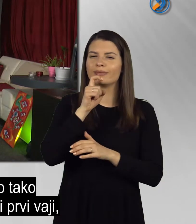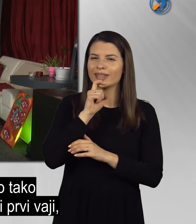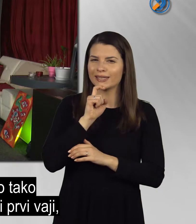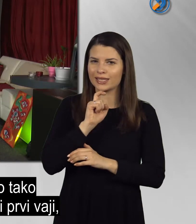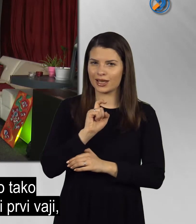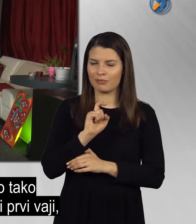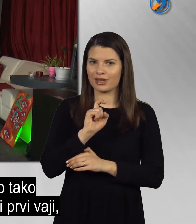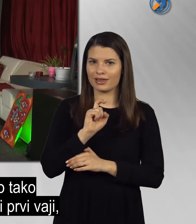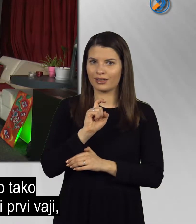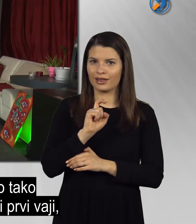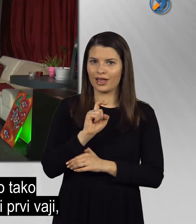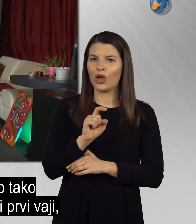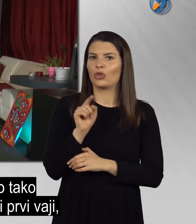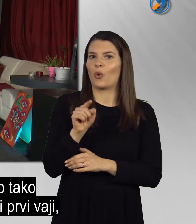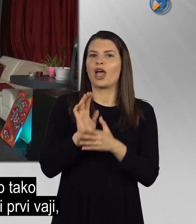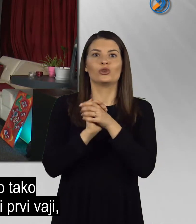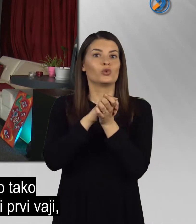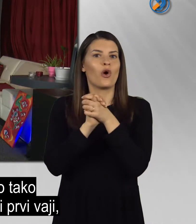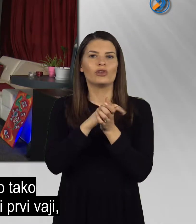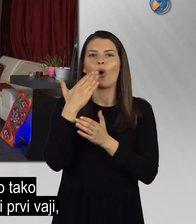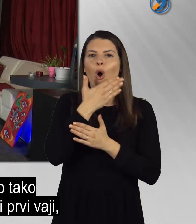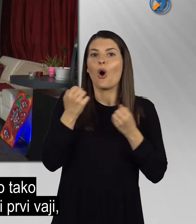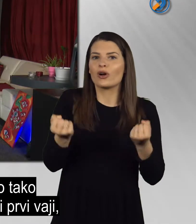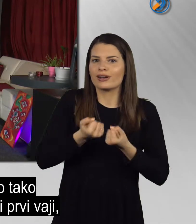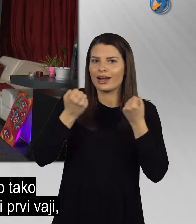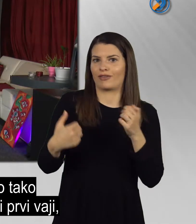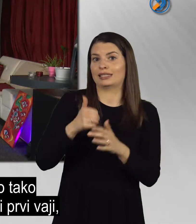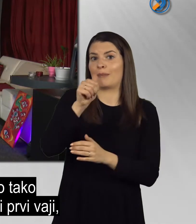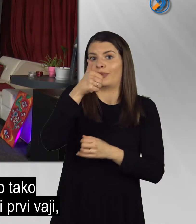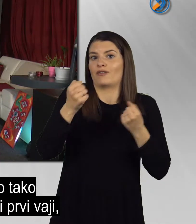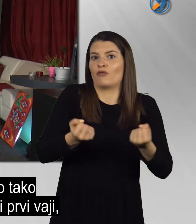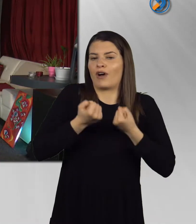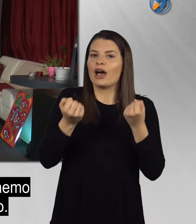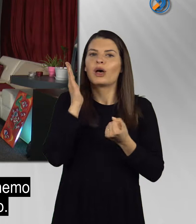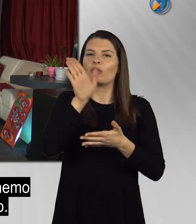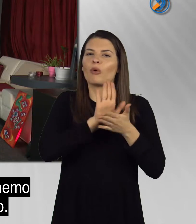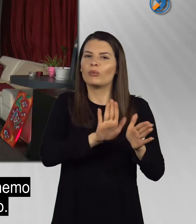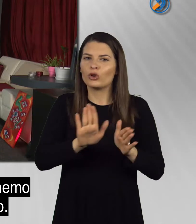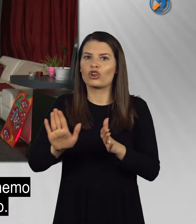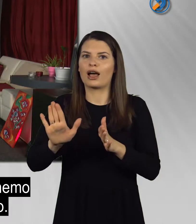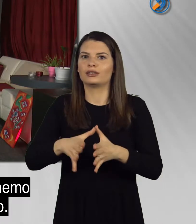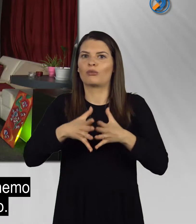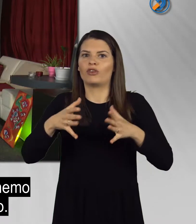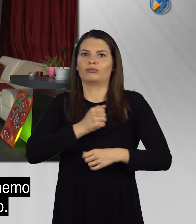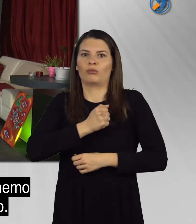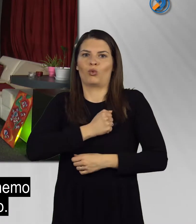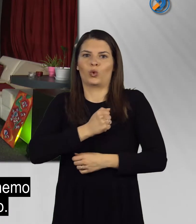Zadrži. Tako, eno tako krasno ogrevanje pri prvi vaji, da počasi dvignemo